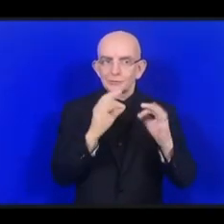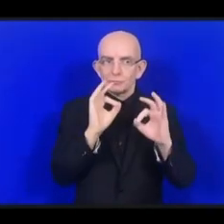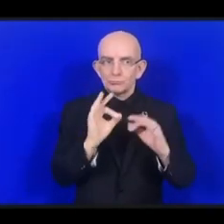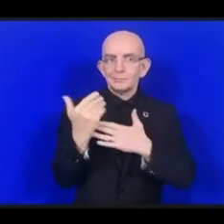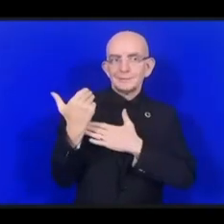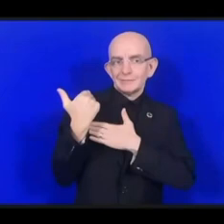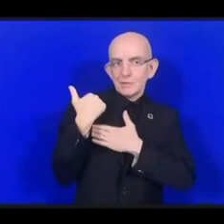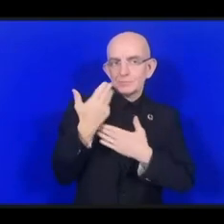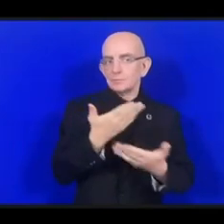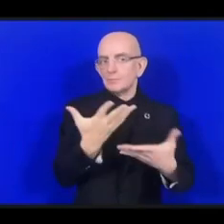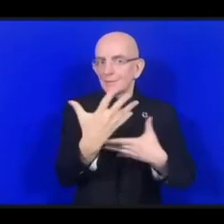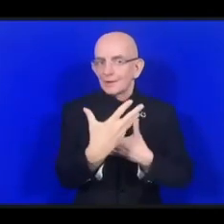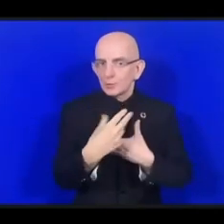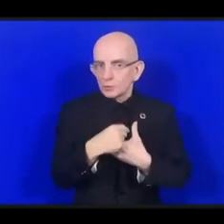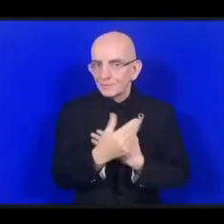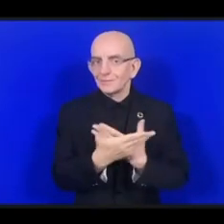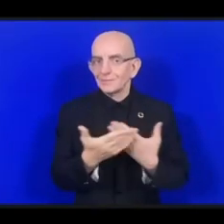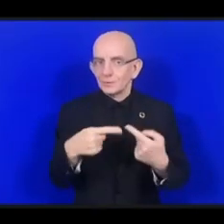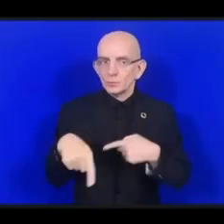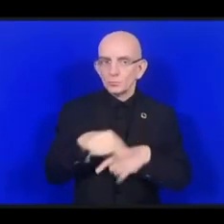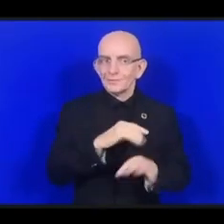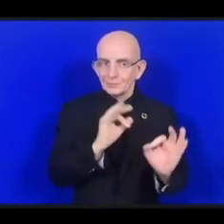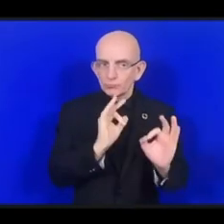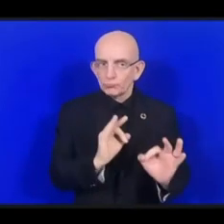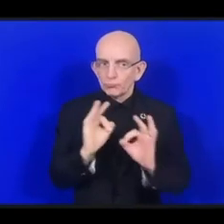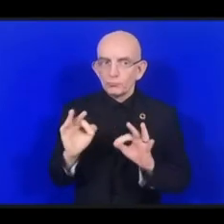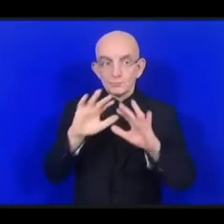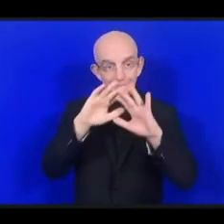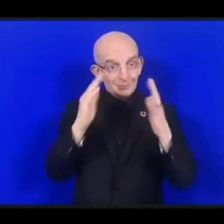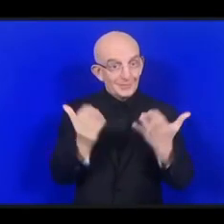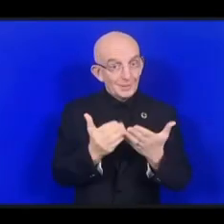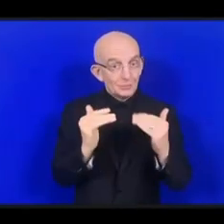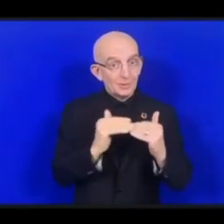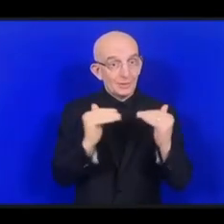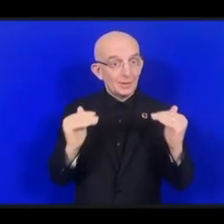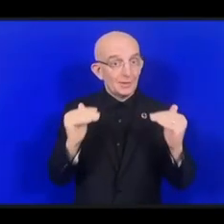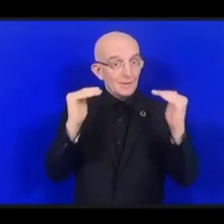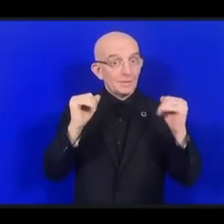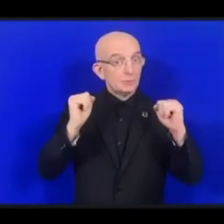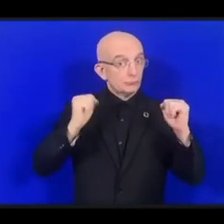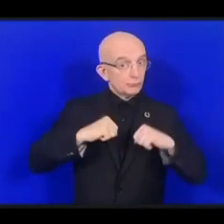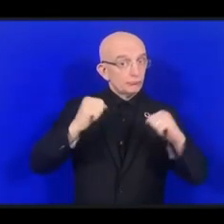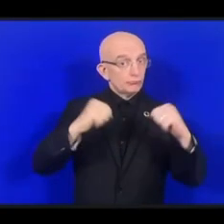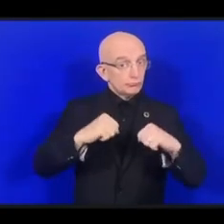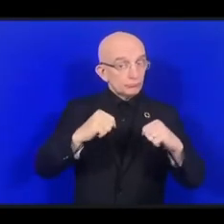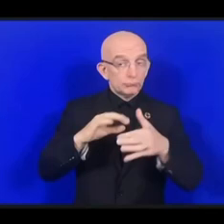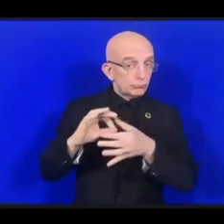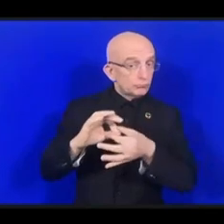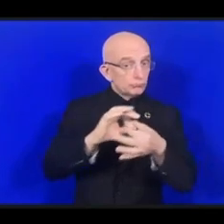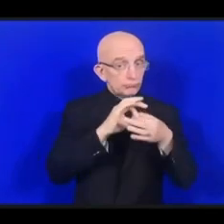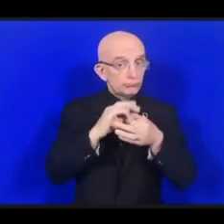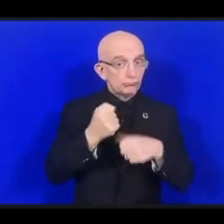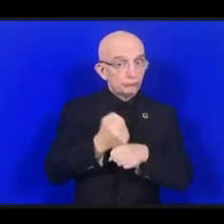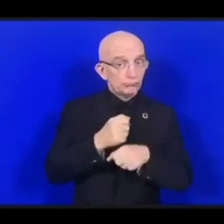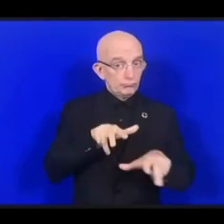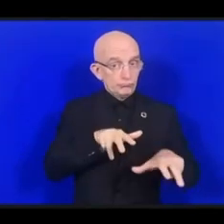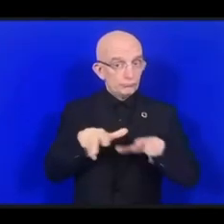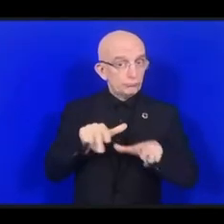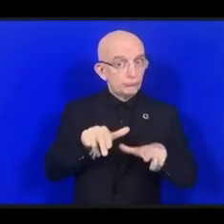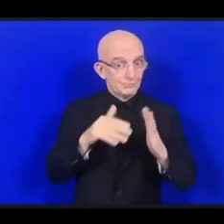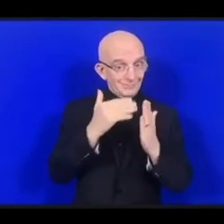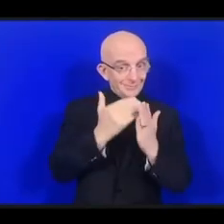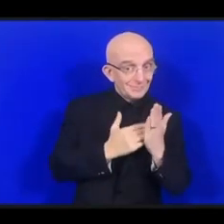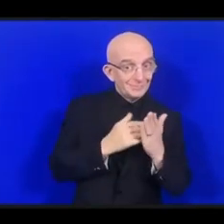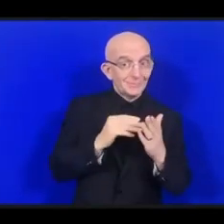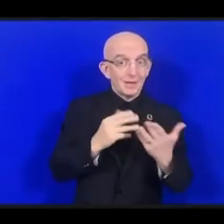国际合作和发展至关的重要，而这呢也要让世界各地的老百姓都能够理解它的